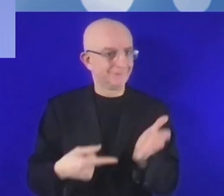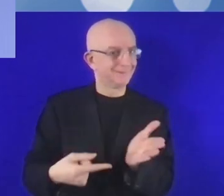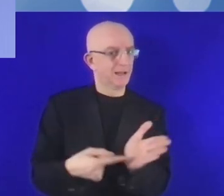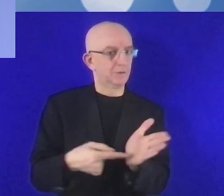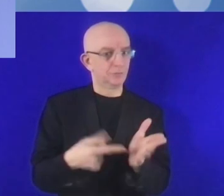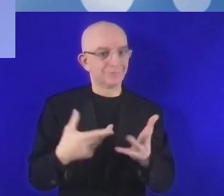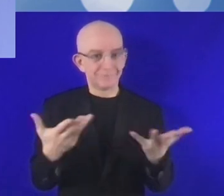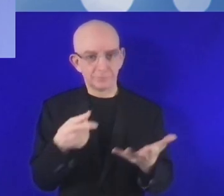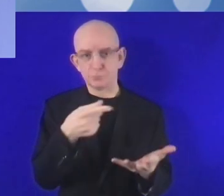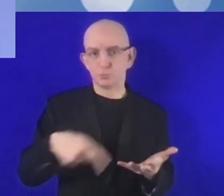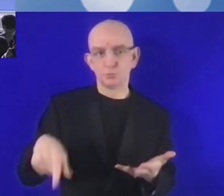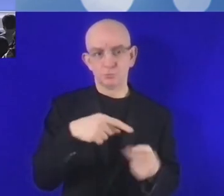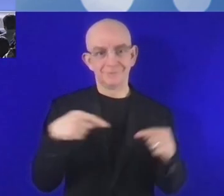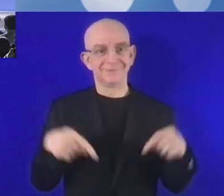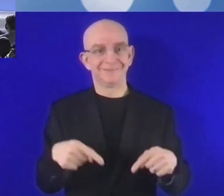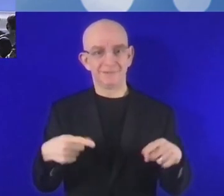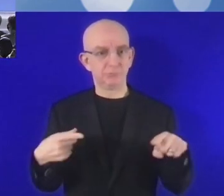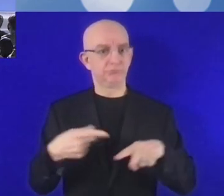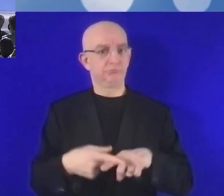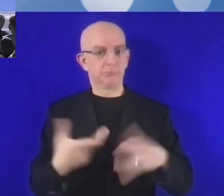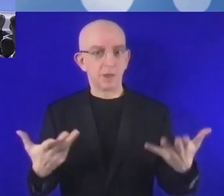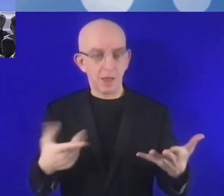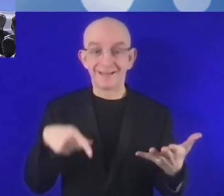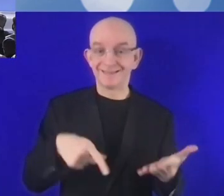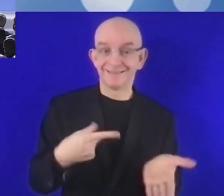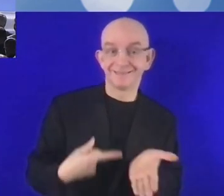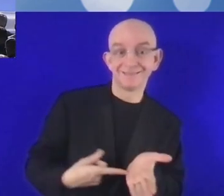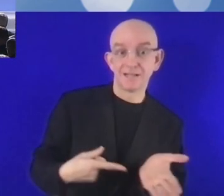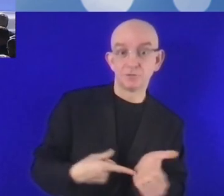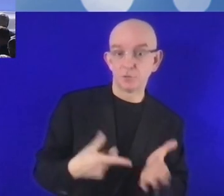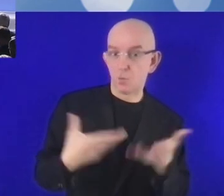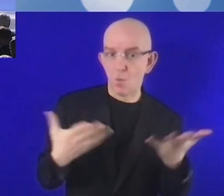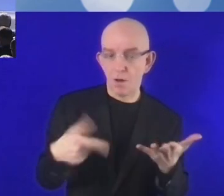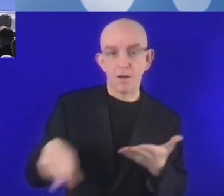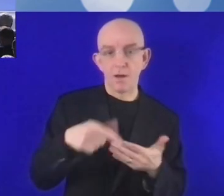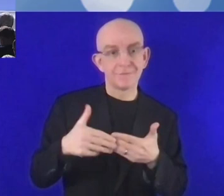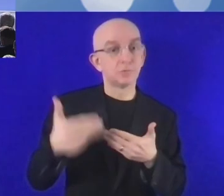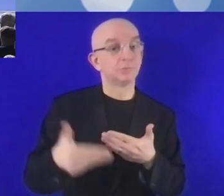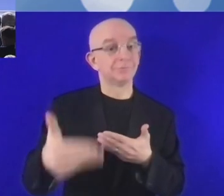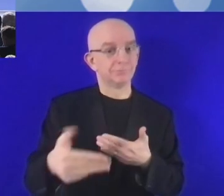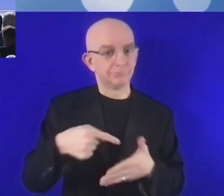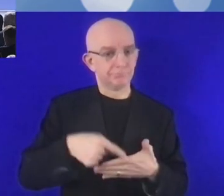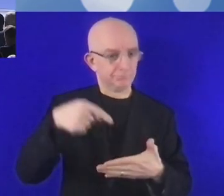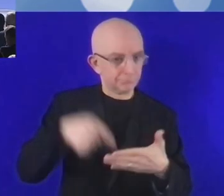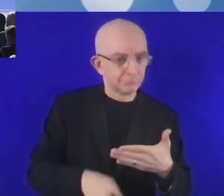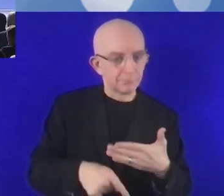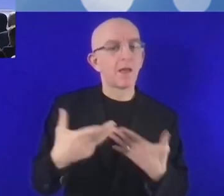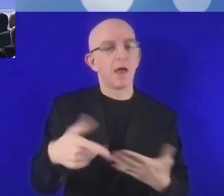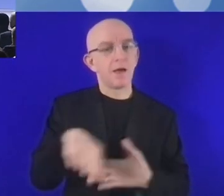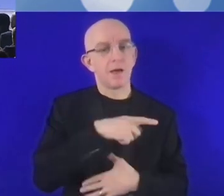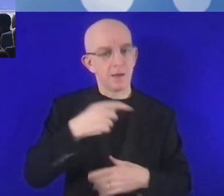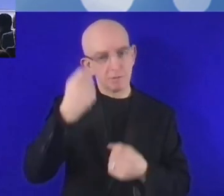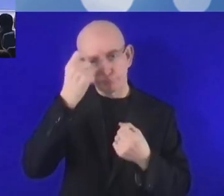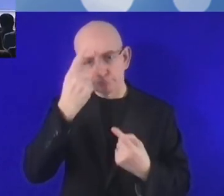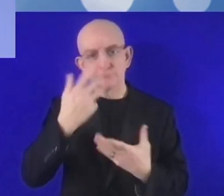оказывает лучшее воздействие. А как имеется к этому технология? Как вы знаете, мы стоим на